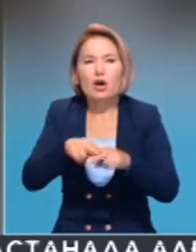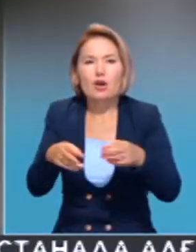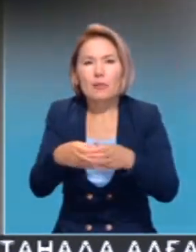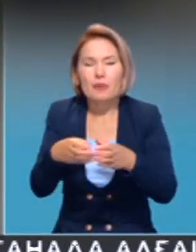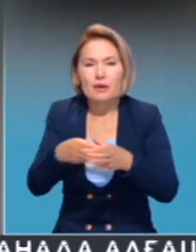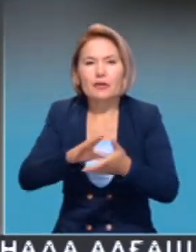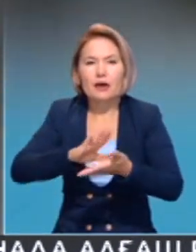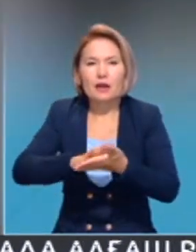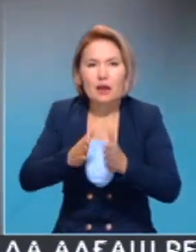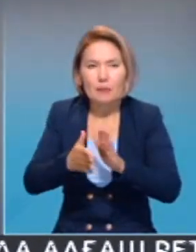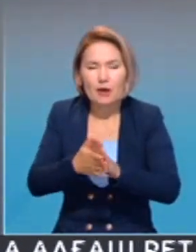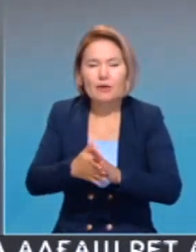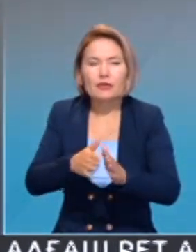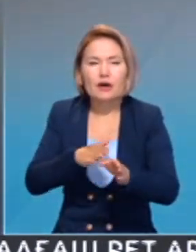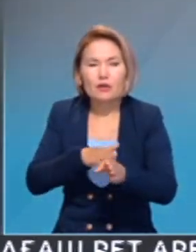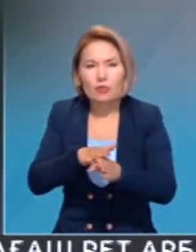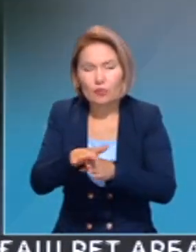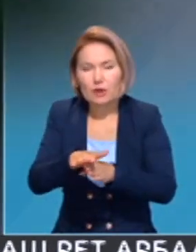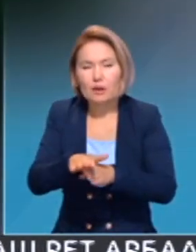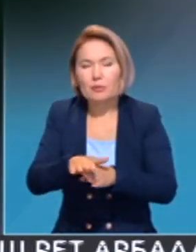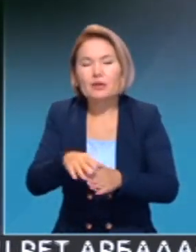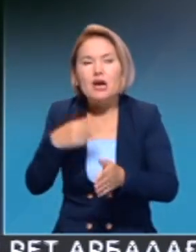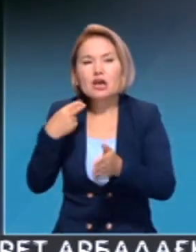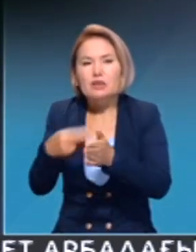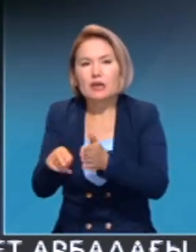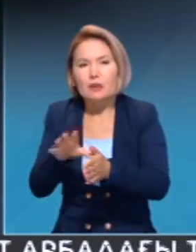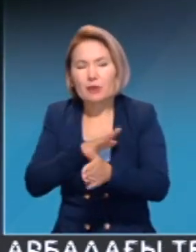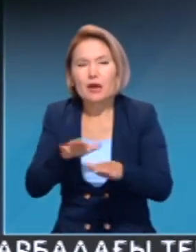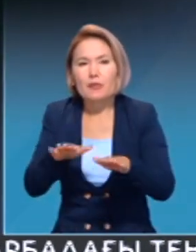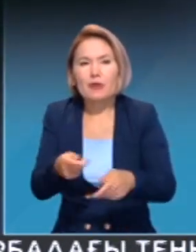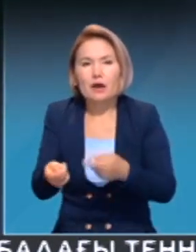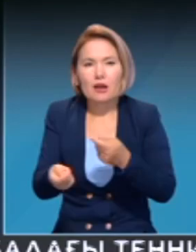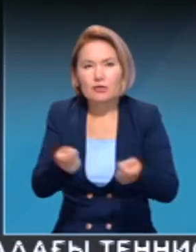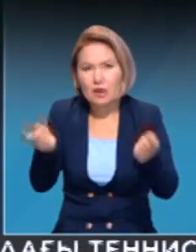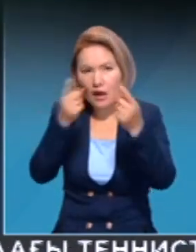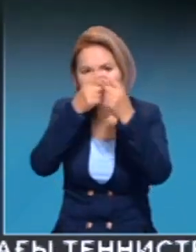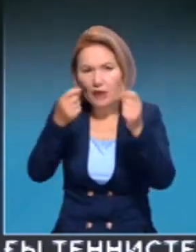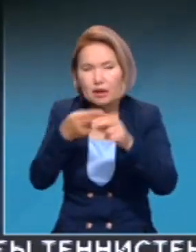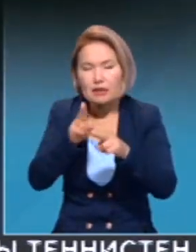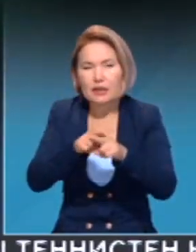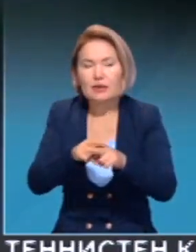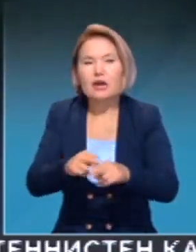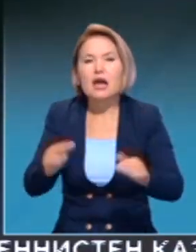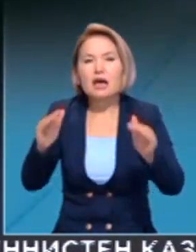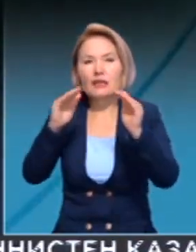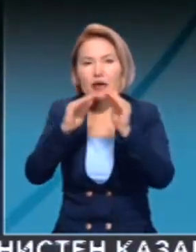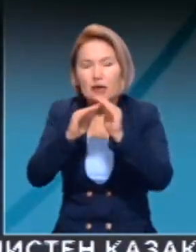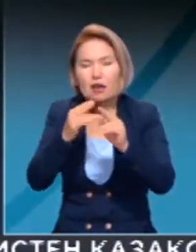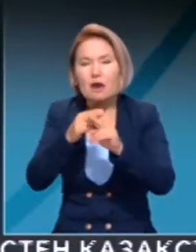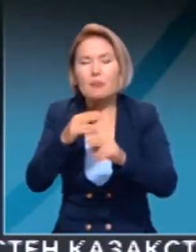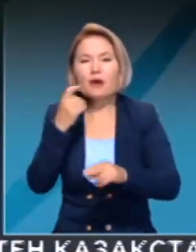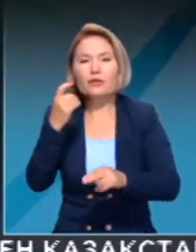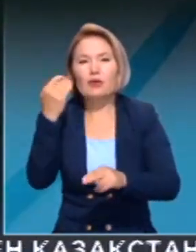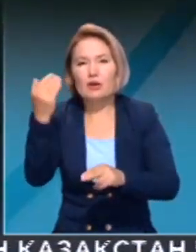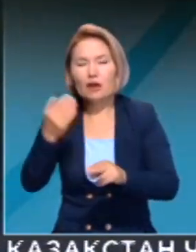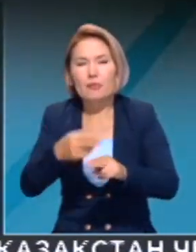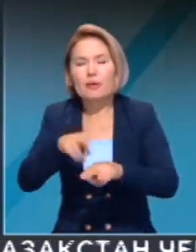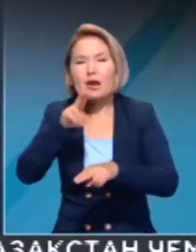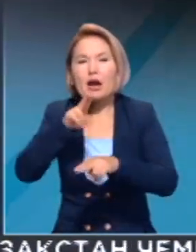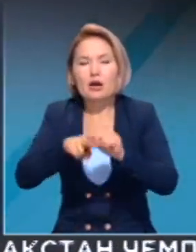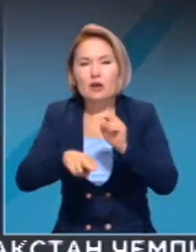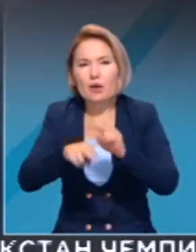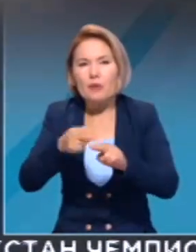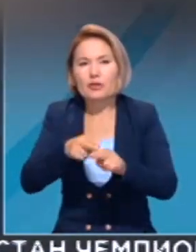компаниясының келісімшарт жасасу арқылы сатып алғанын айтады. Жергілікті әкімдіктің хабарлауынша, нысан иелері тұрғын үй кешенін салу